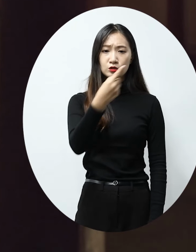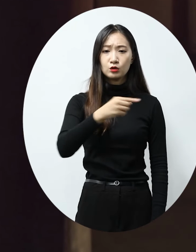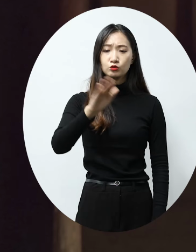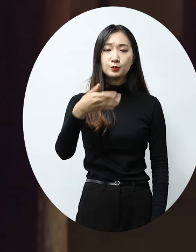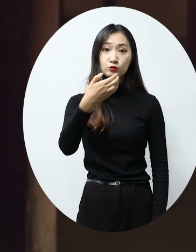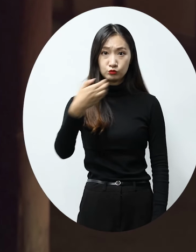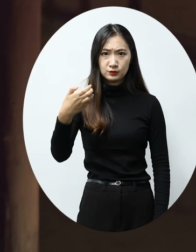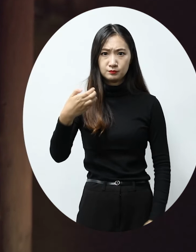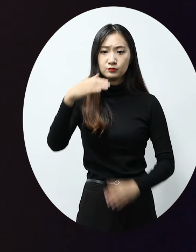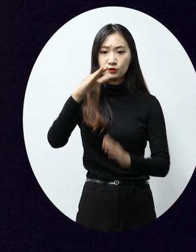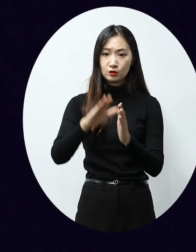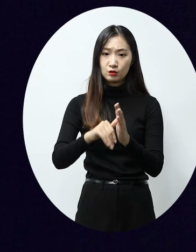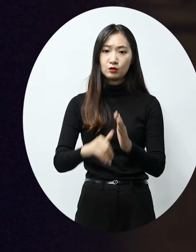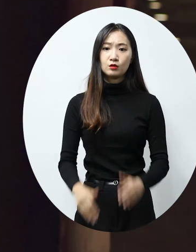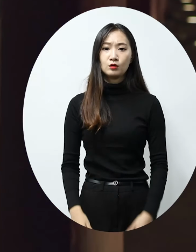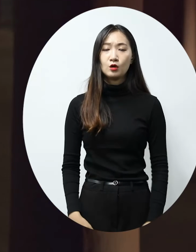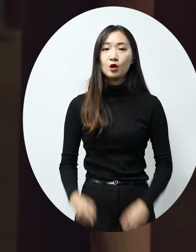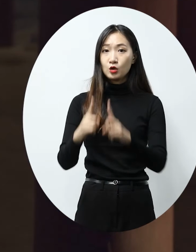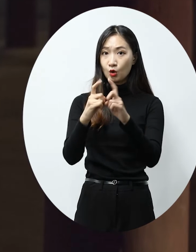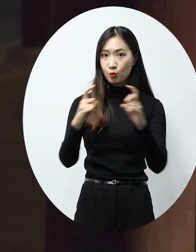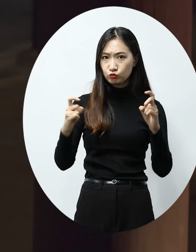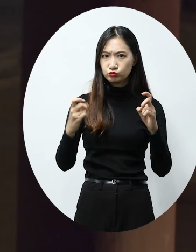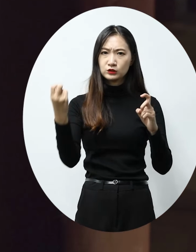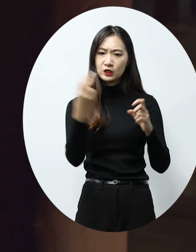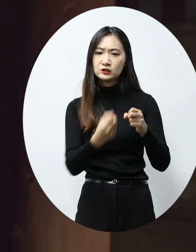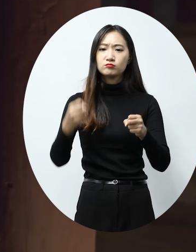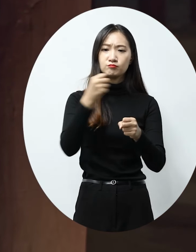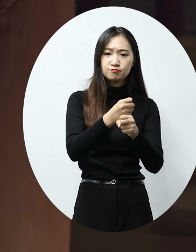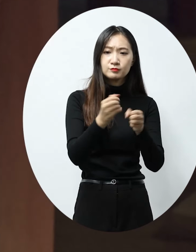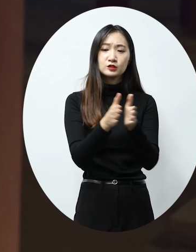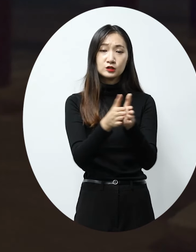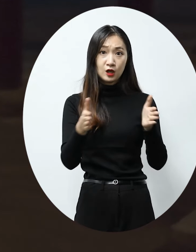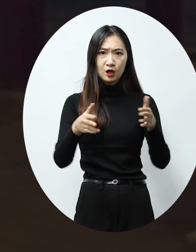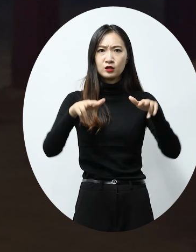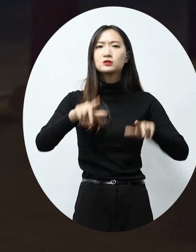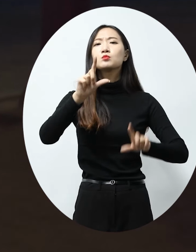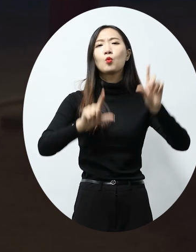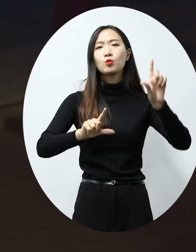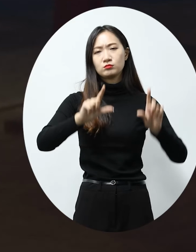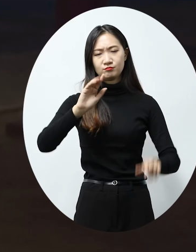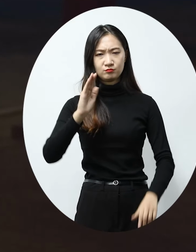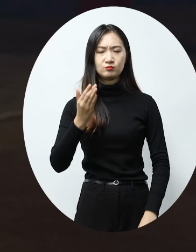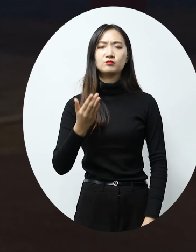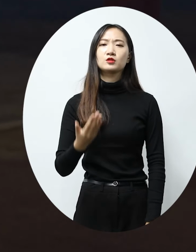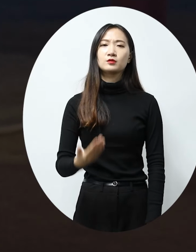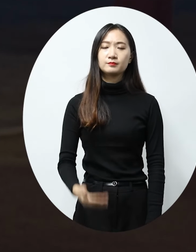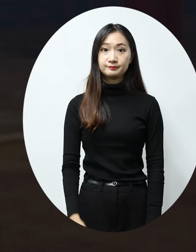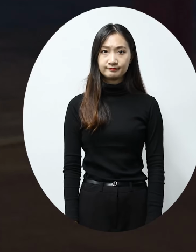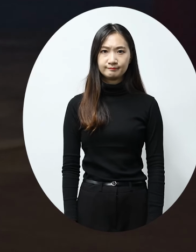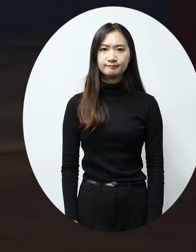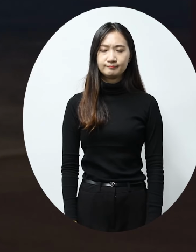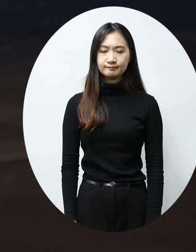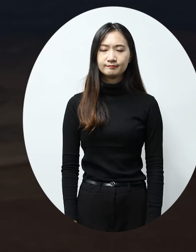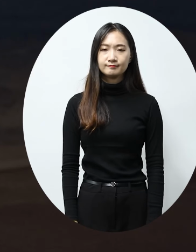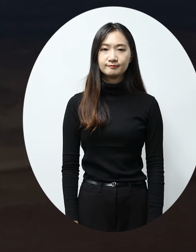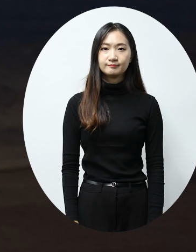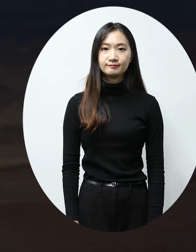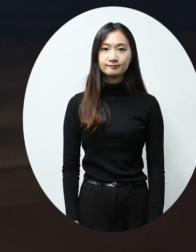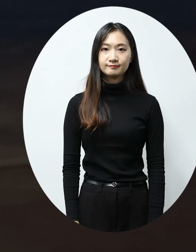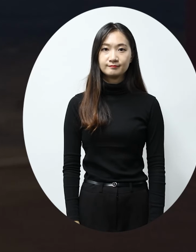1990년에 들어와서야 경복궁 보건사업을 시작해 지금 다시 이러한 위풍을